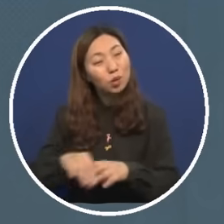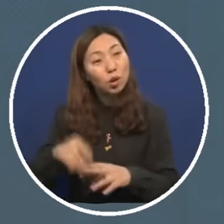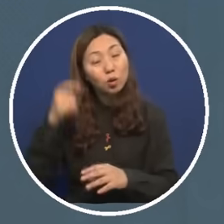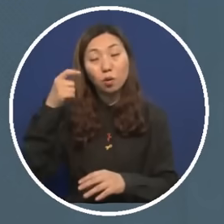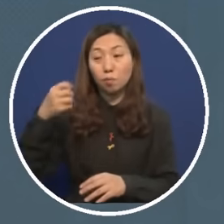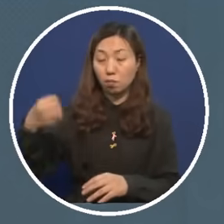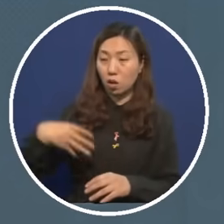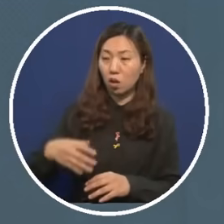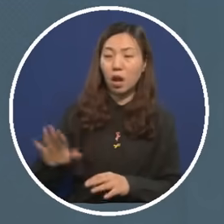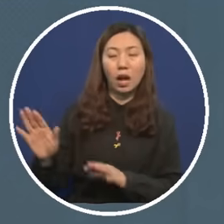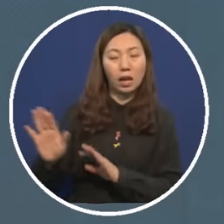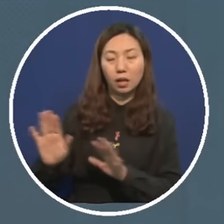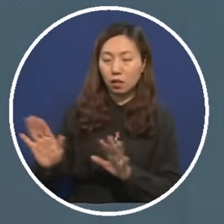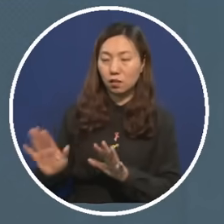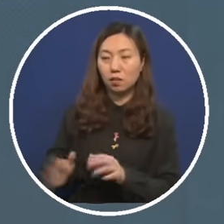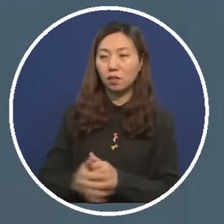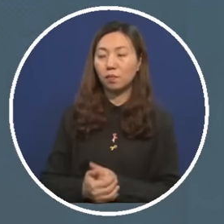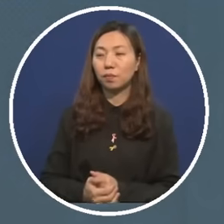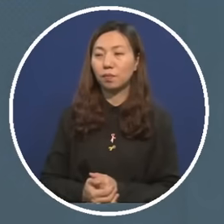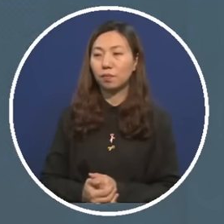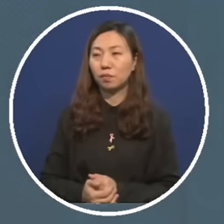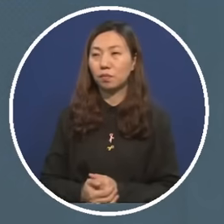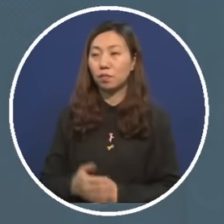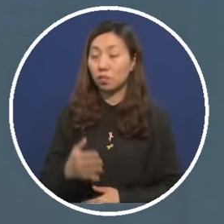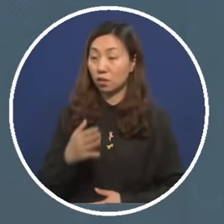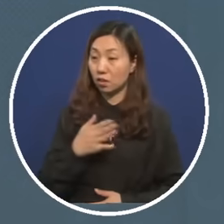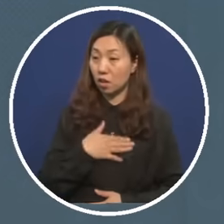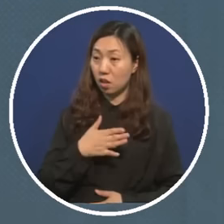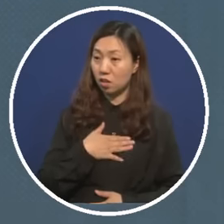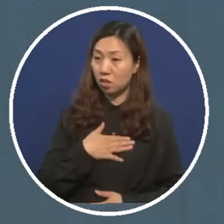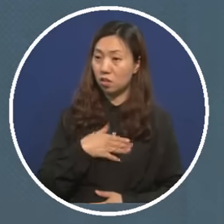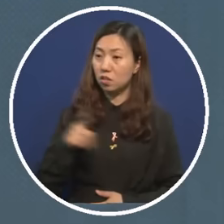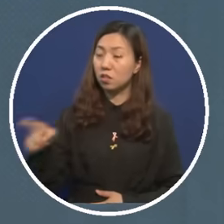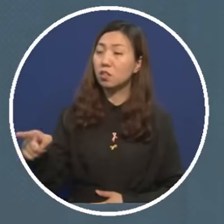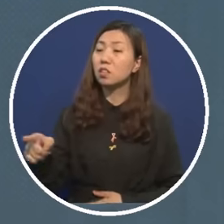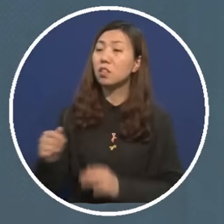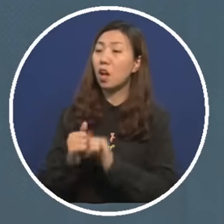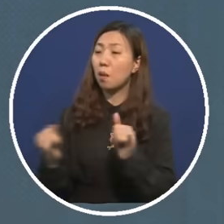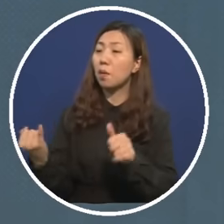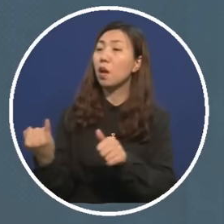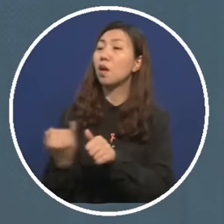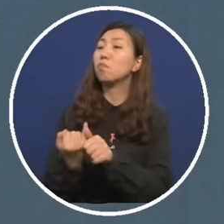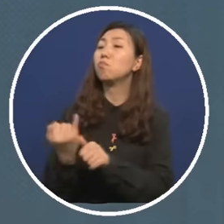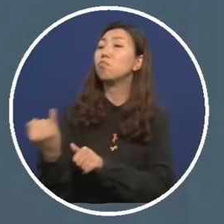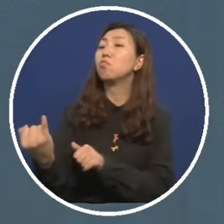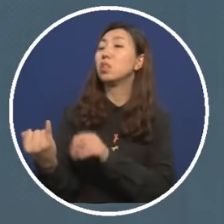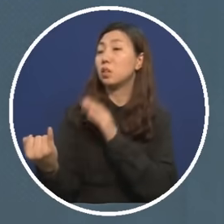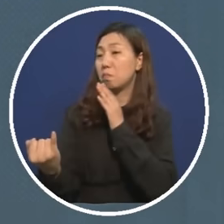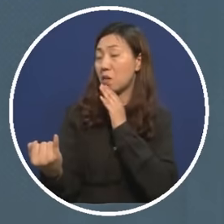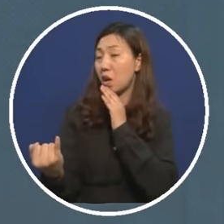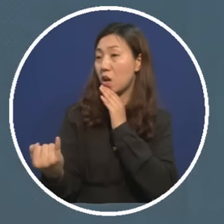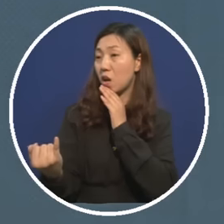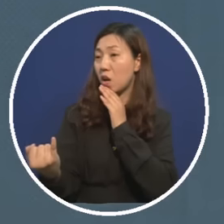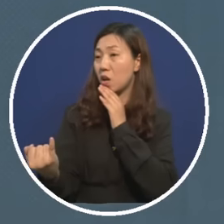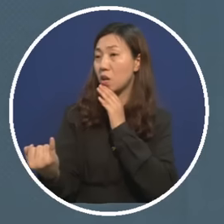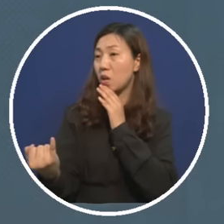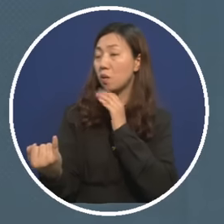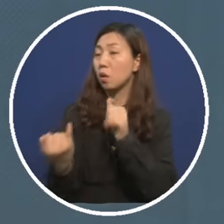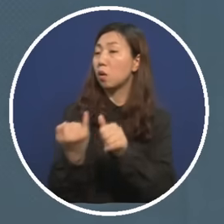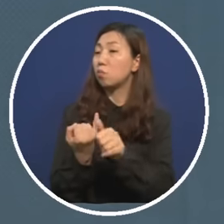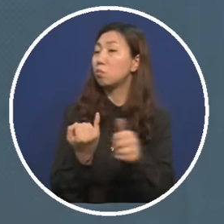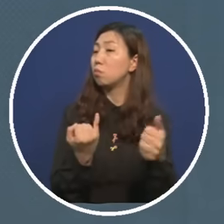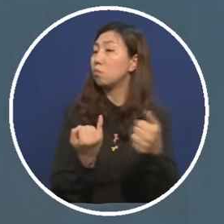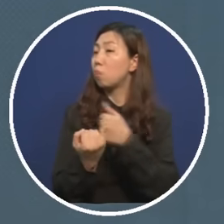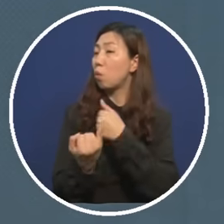이러면 아니야. 나는 그분의 아내이기는 하지만은 내가 그분에게